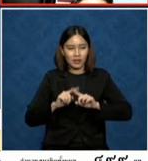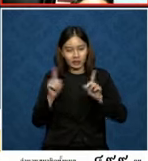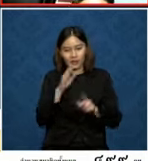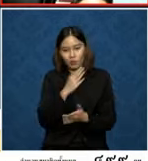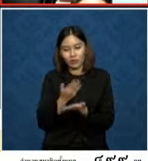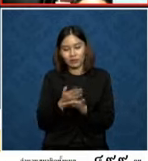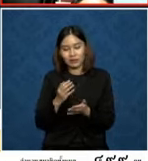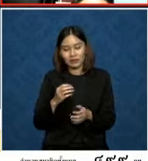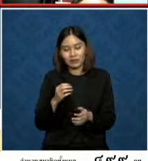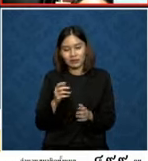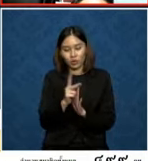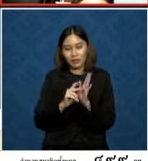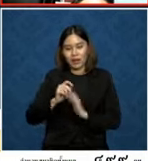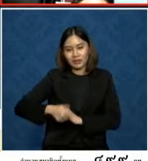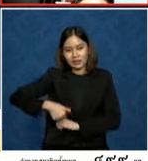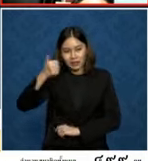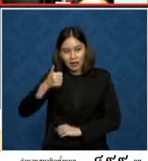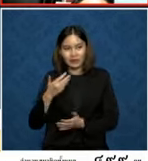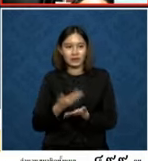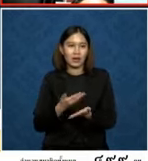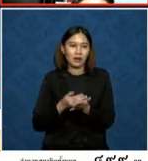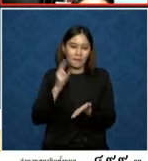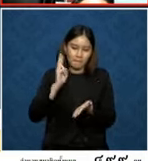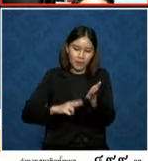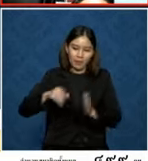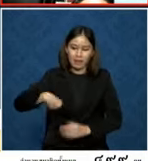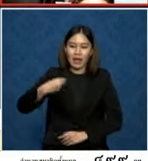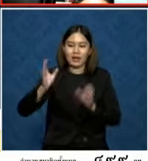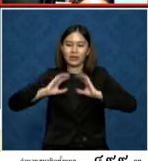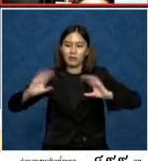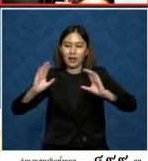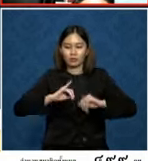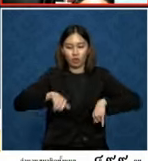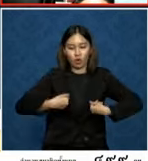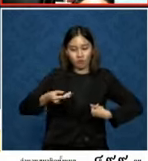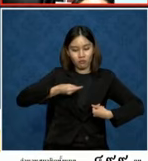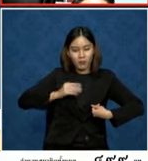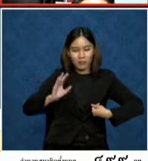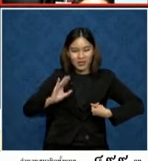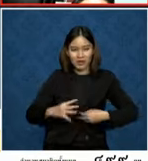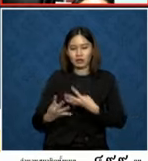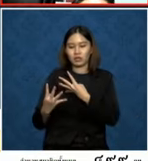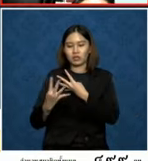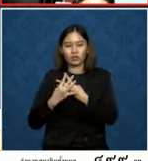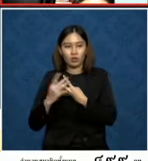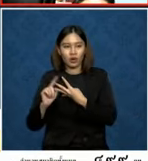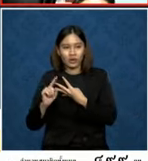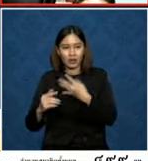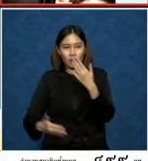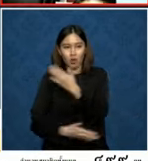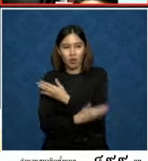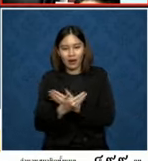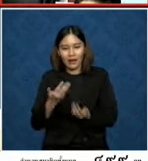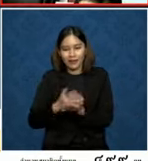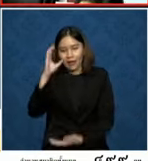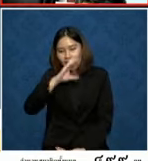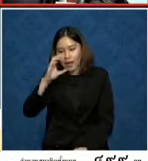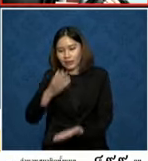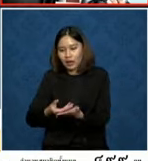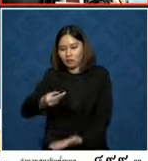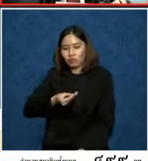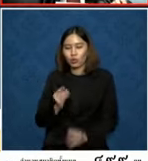ชนะคดีแล้วลูกหนี้ต้องจ่ายค่าปรับให้รัฐไม่ใช่เจ้าหนี้และการติดคุกทำให้ลูกหนี้ไม่มีโอกาสหาเงินใช้คืนด้วย